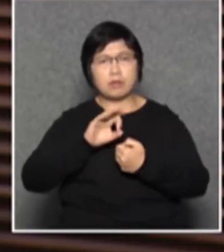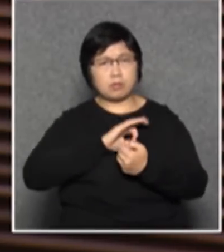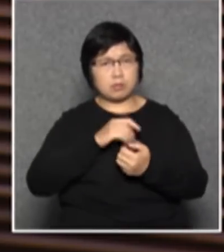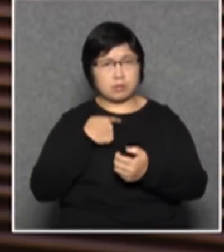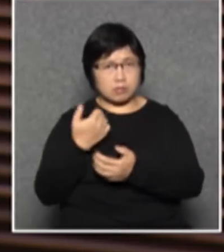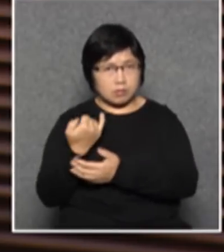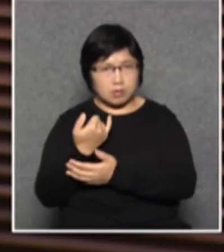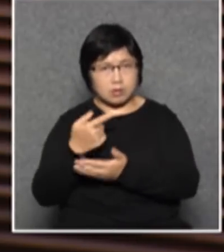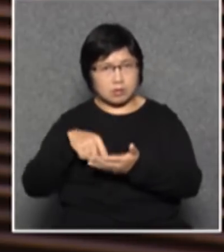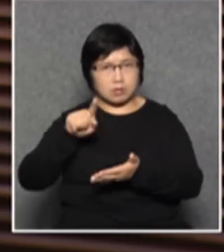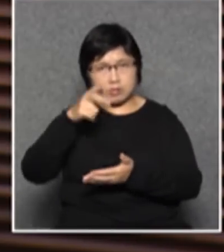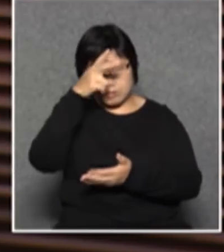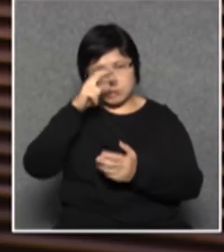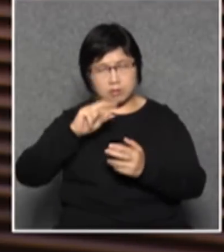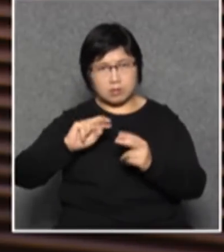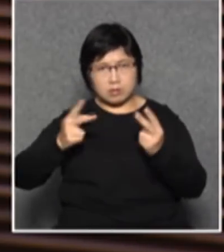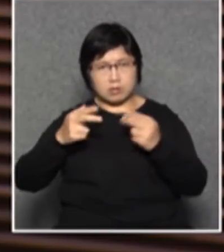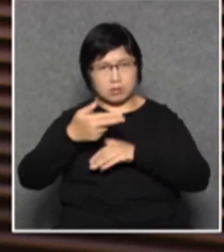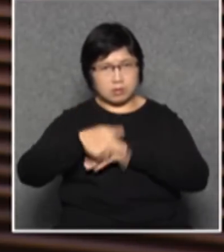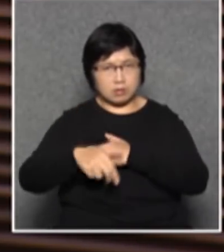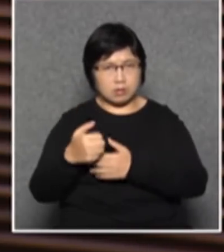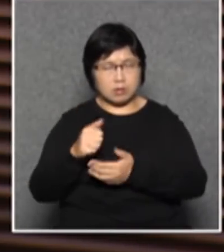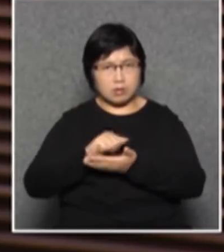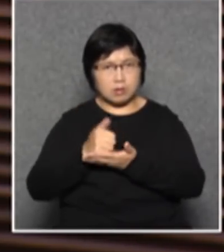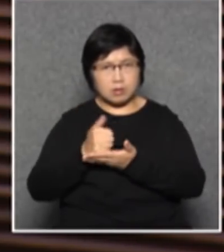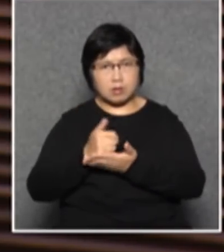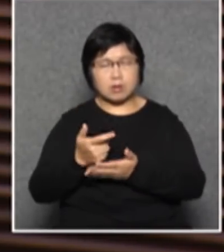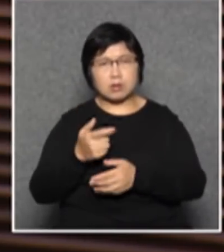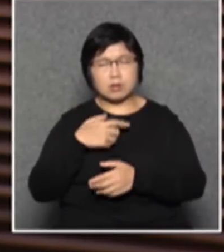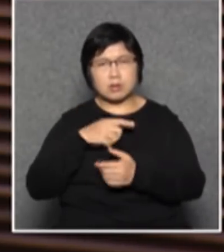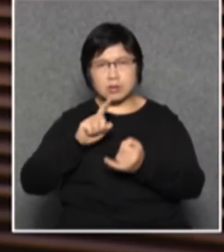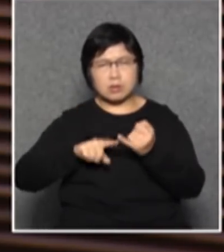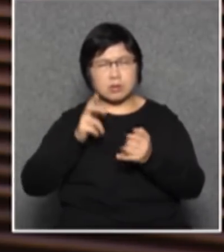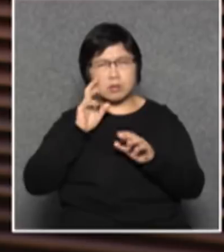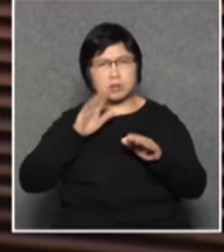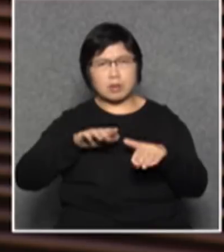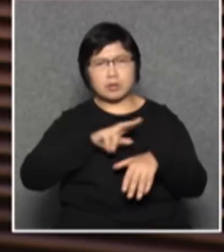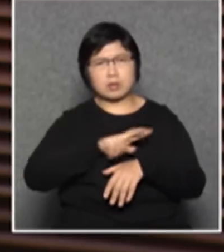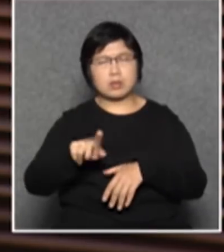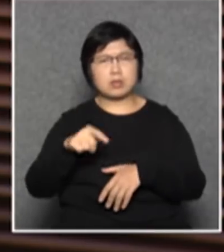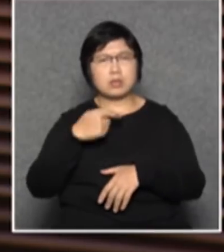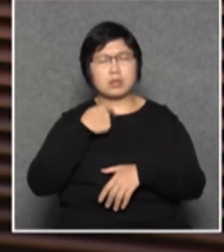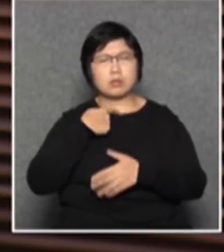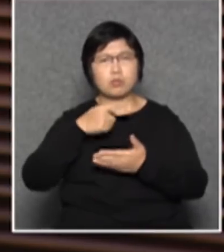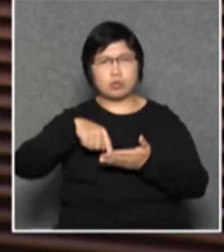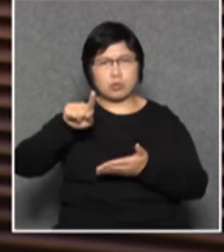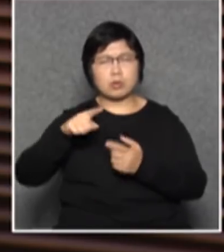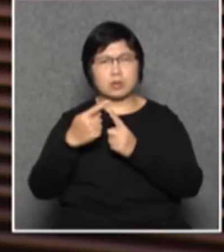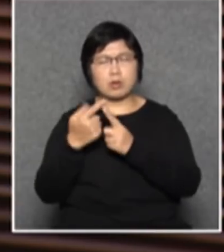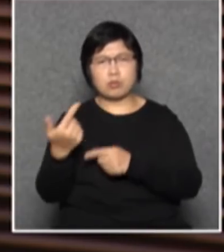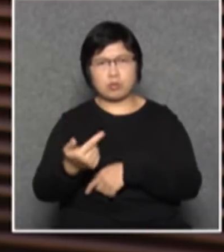該通過政改方案，得出的結果幾乎是一致，就是要求通過的市民是佔